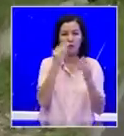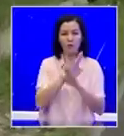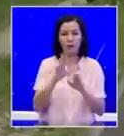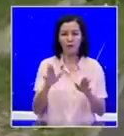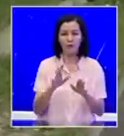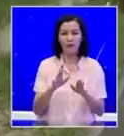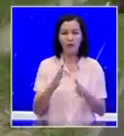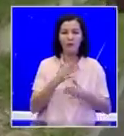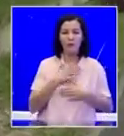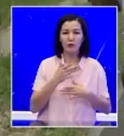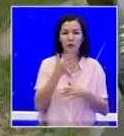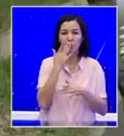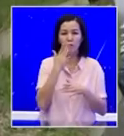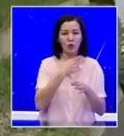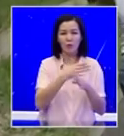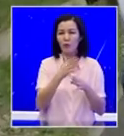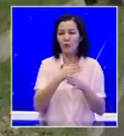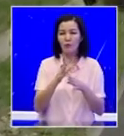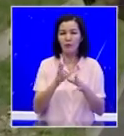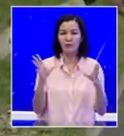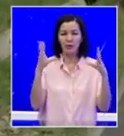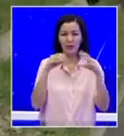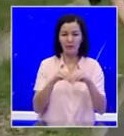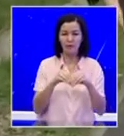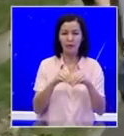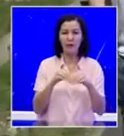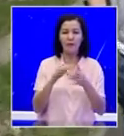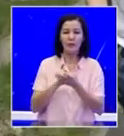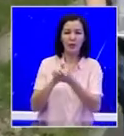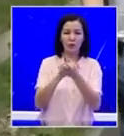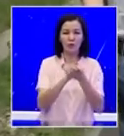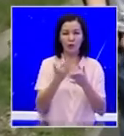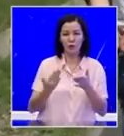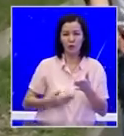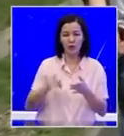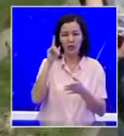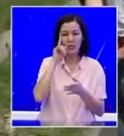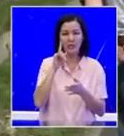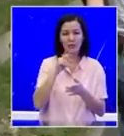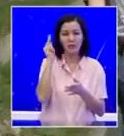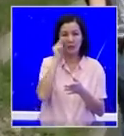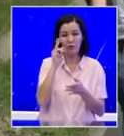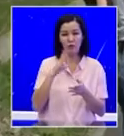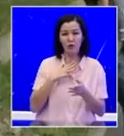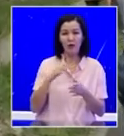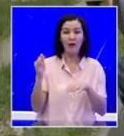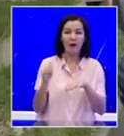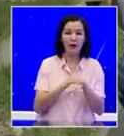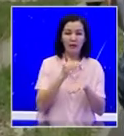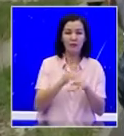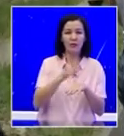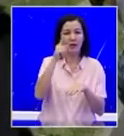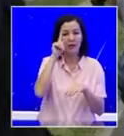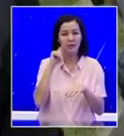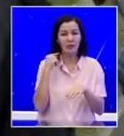ұмытпаймыз. Біз ұлт пен ұлысқа бөлінбей өзара ынтымақта өмір сүруді осы қазақтардан үйрендік. Ал қайырымдылық қазаққа да